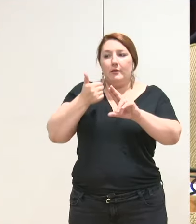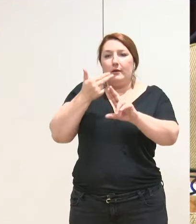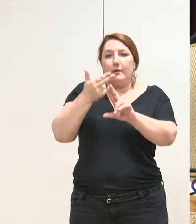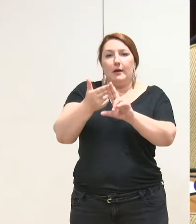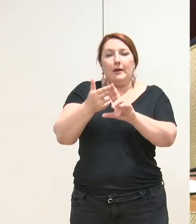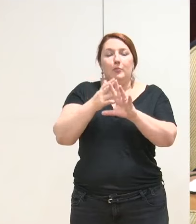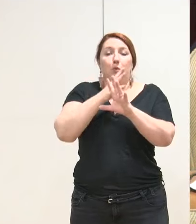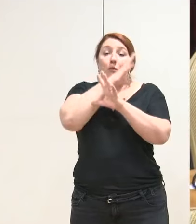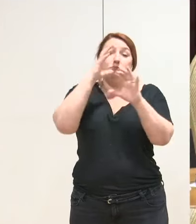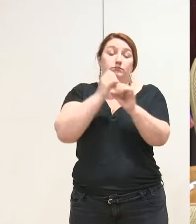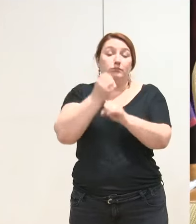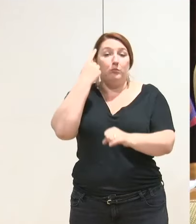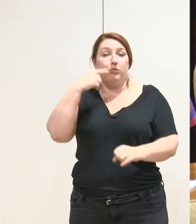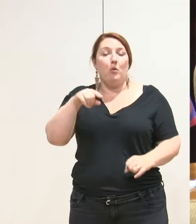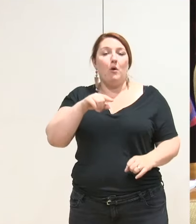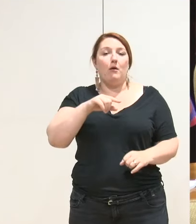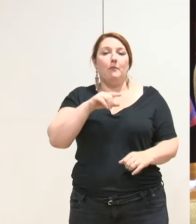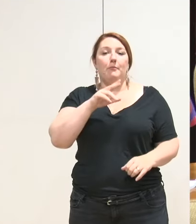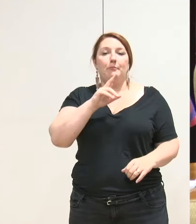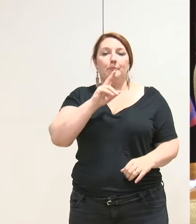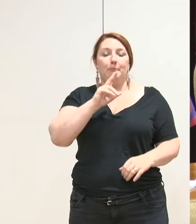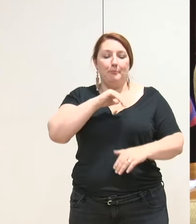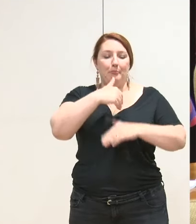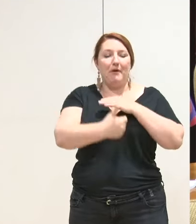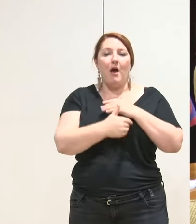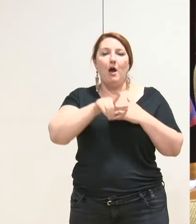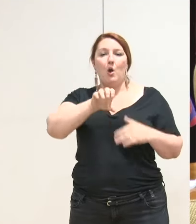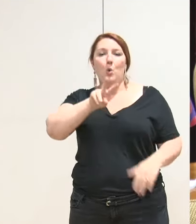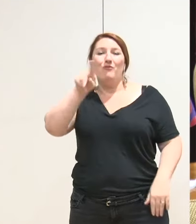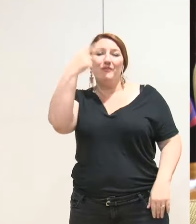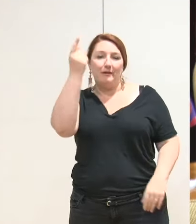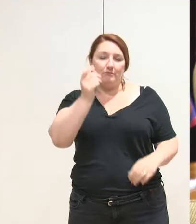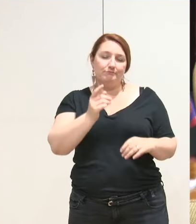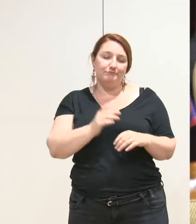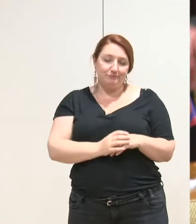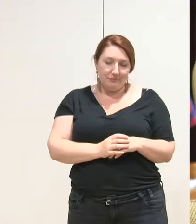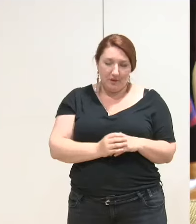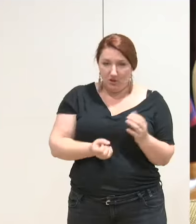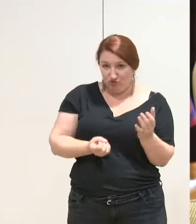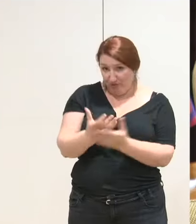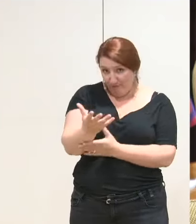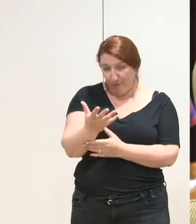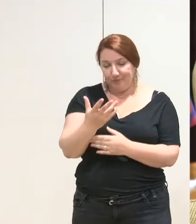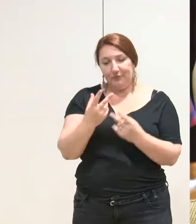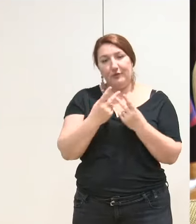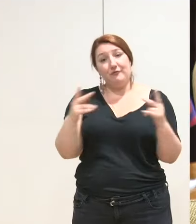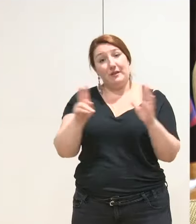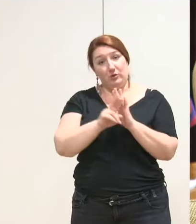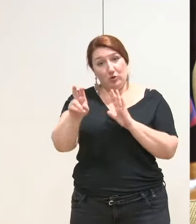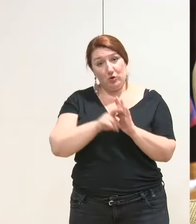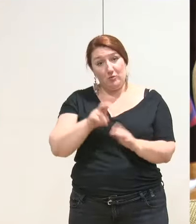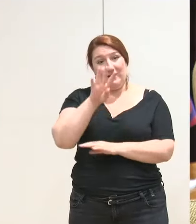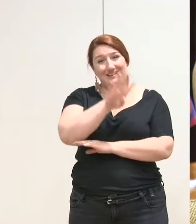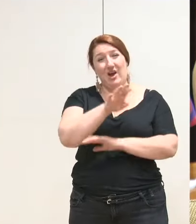passé pour pain levé il faut savoir que la ville de grenomme assure 468 accueil